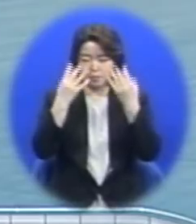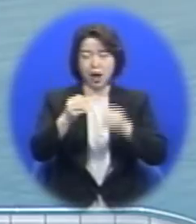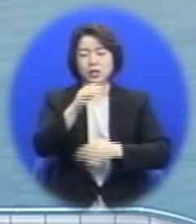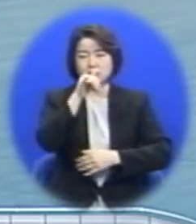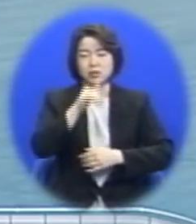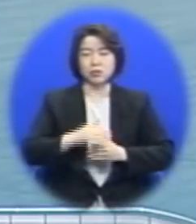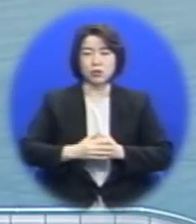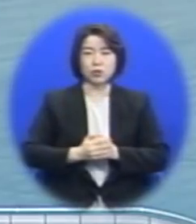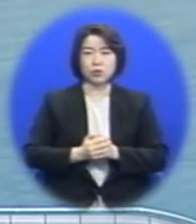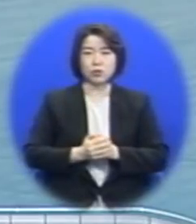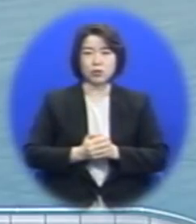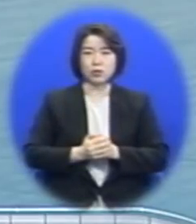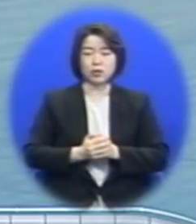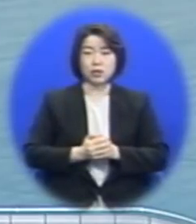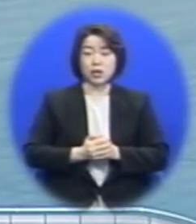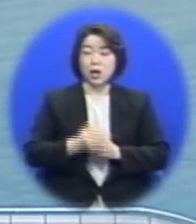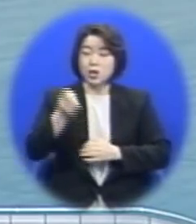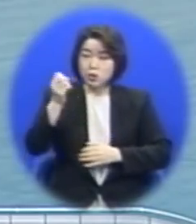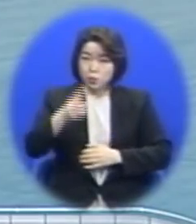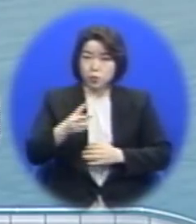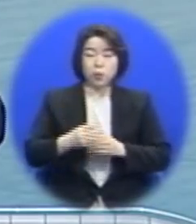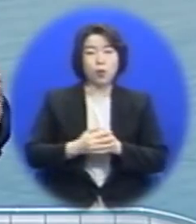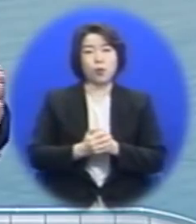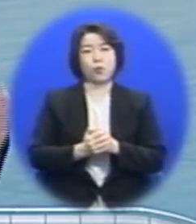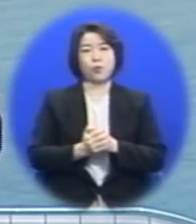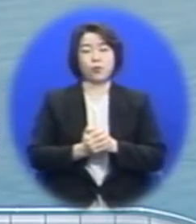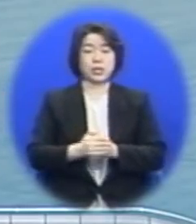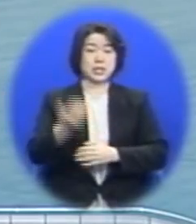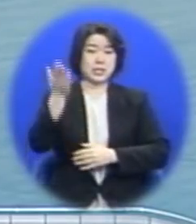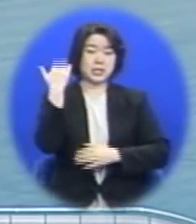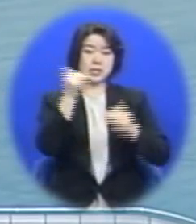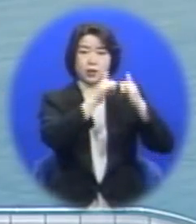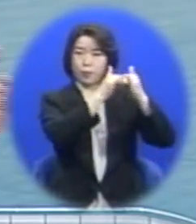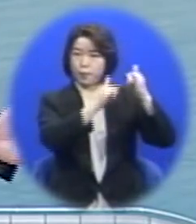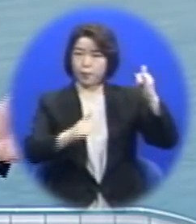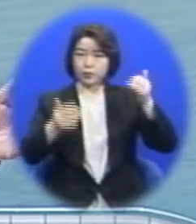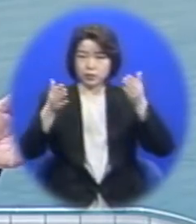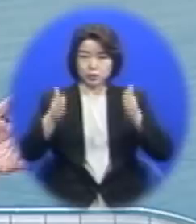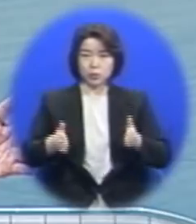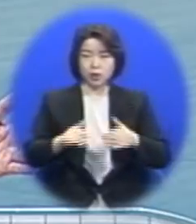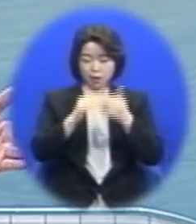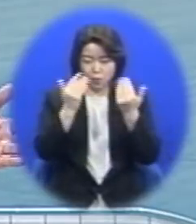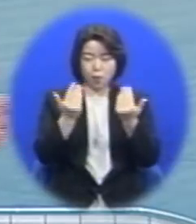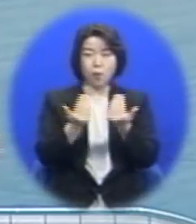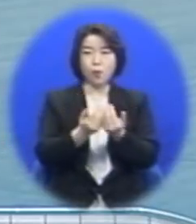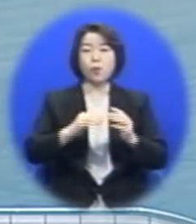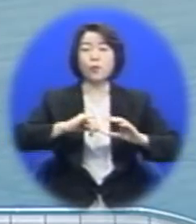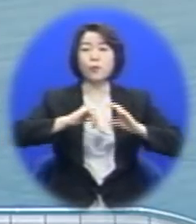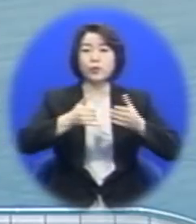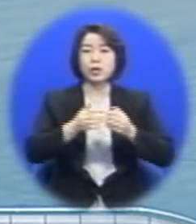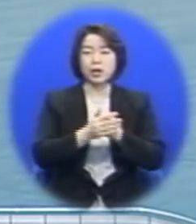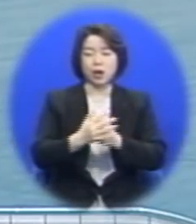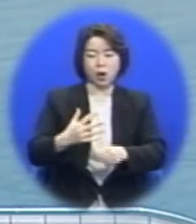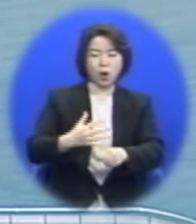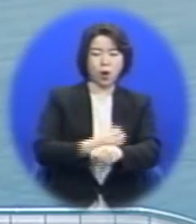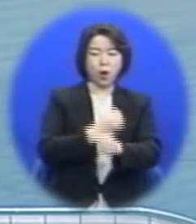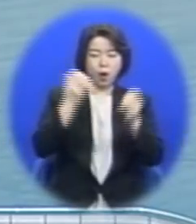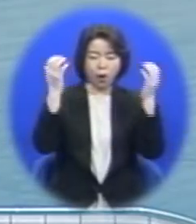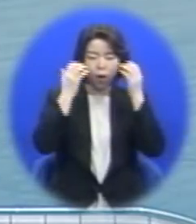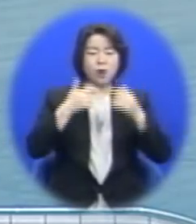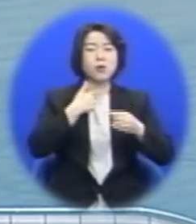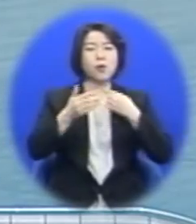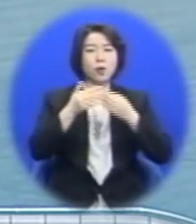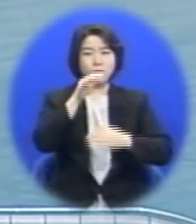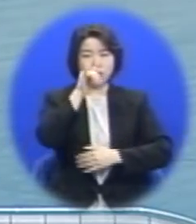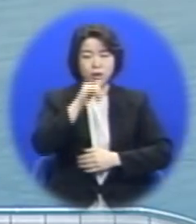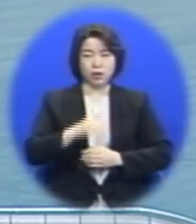많았습니다. 그리고 지난 역사 동안 온 세상이 엄청난 고통을 겪었잖아요.